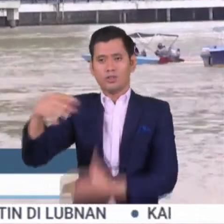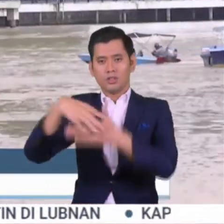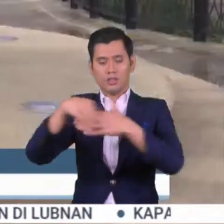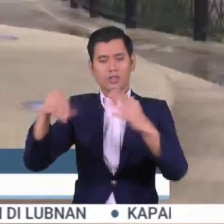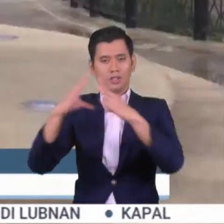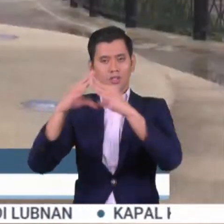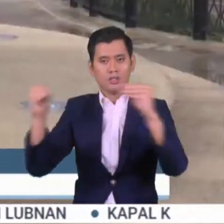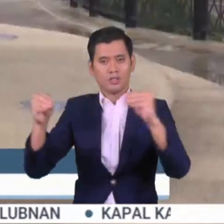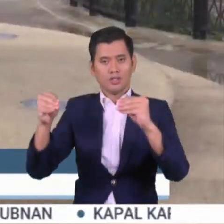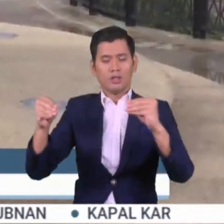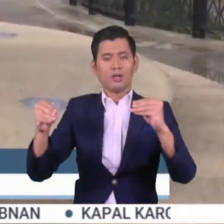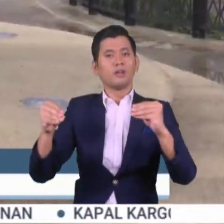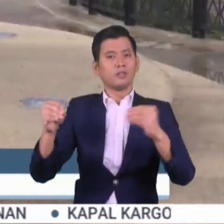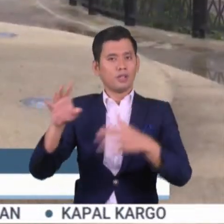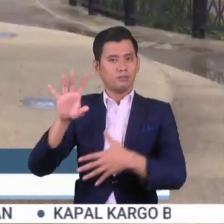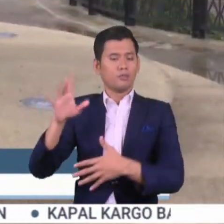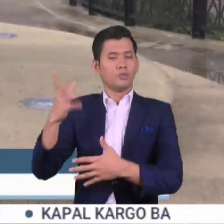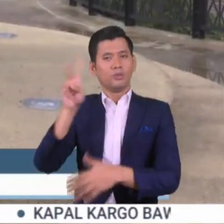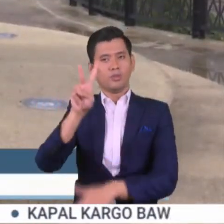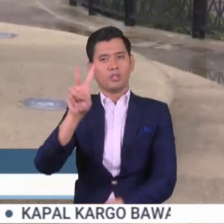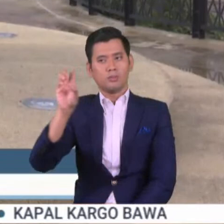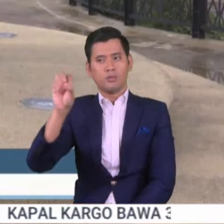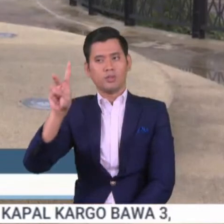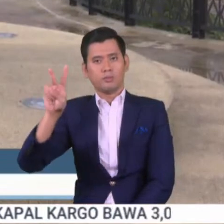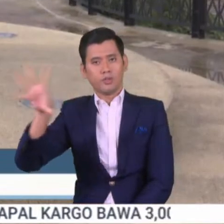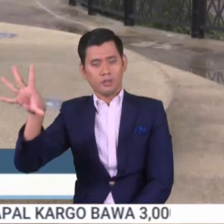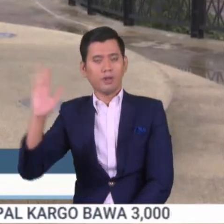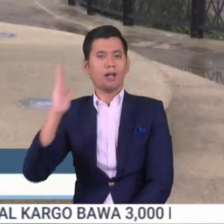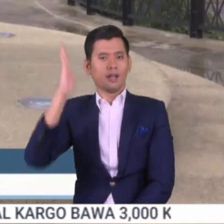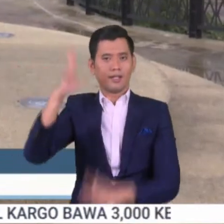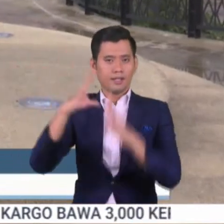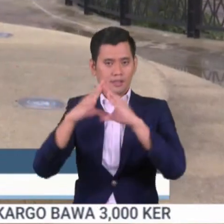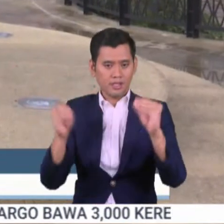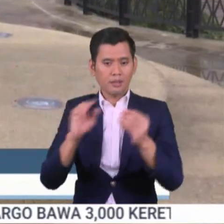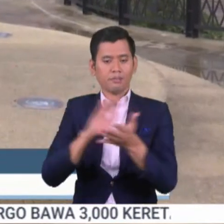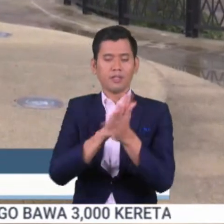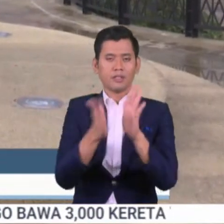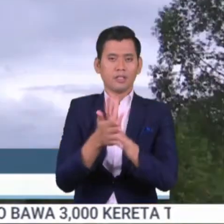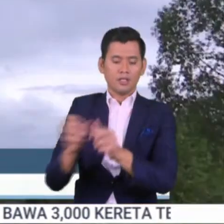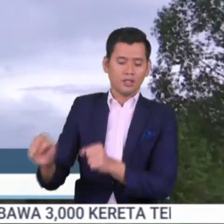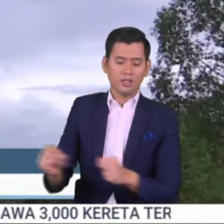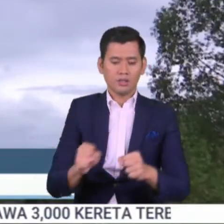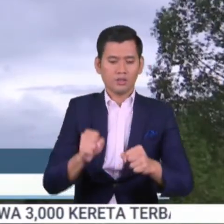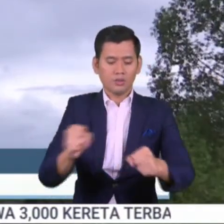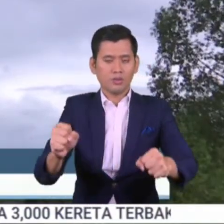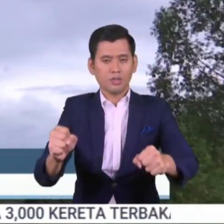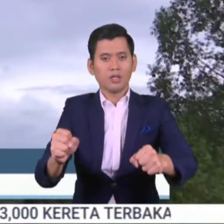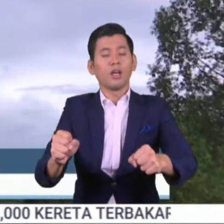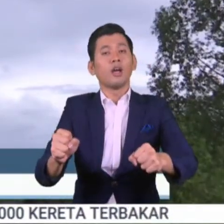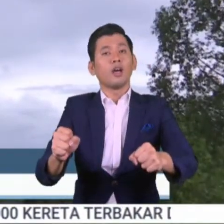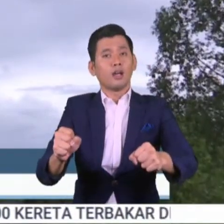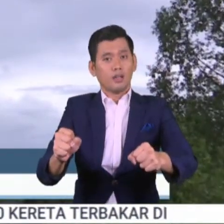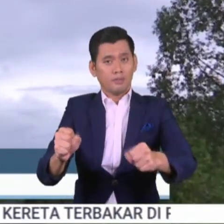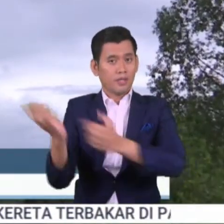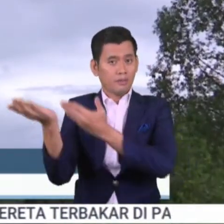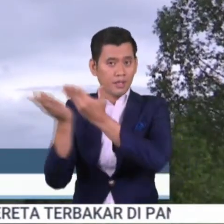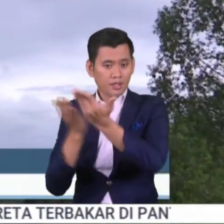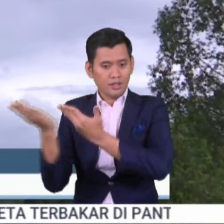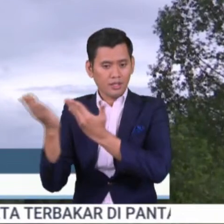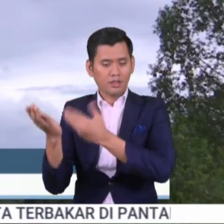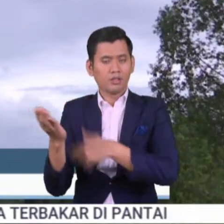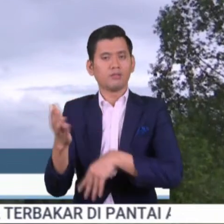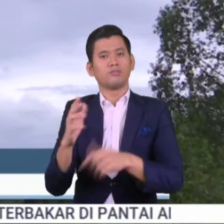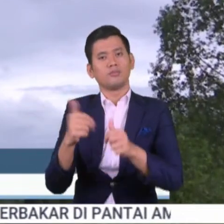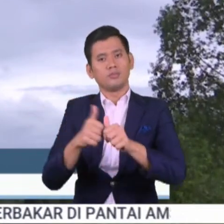menjelang pertengahan 2025. Ia bakal menjadi tebingan sungai terpanjang di Sarawak sejauh 1.8